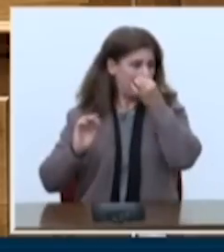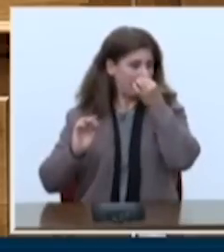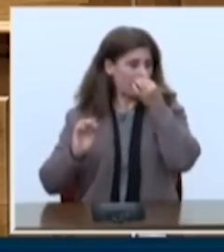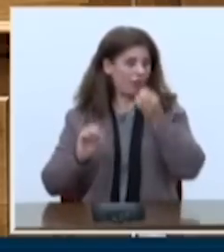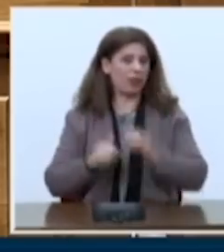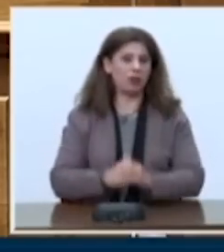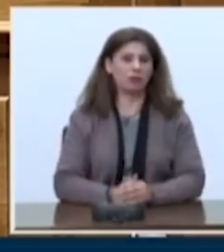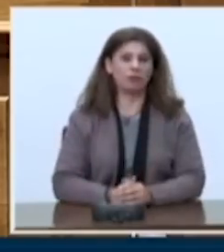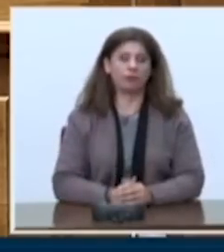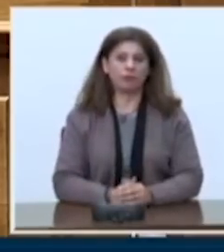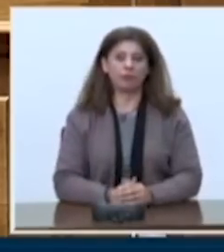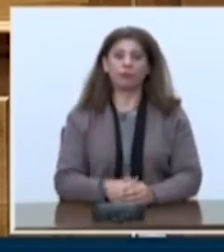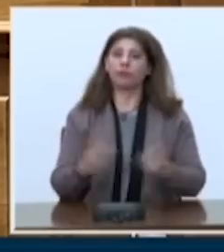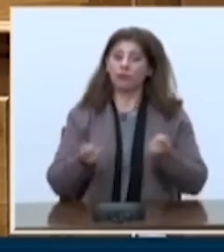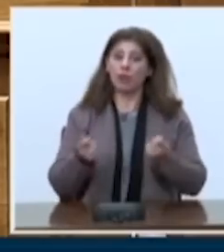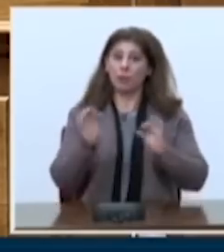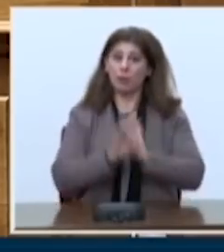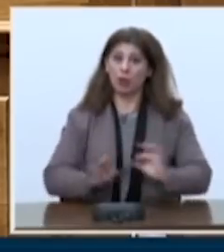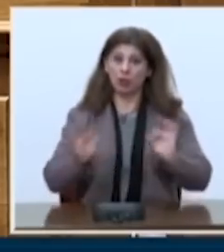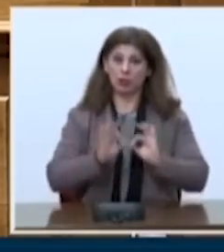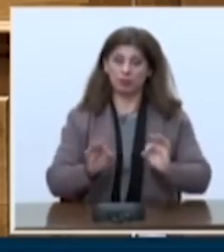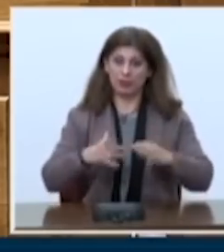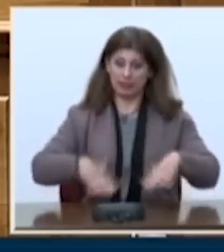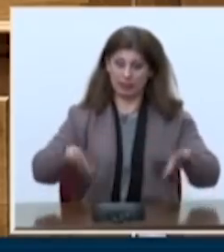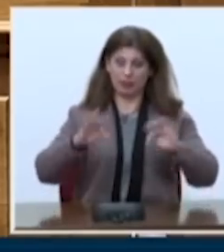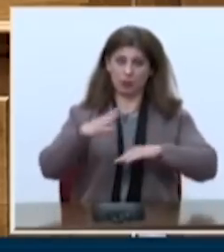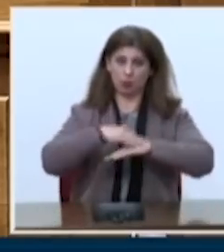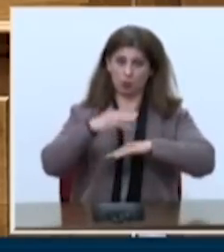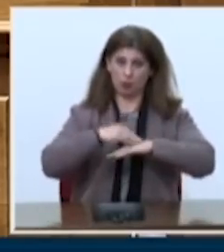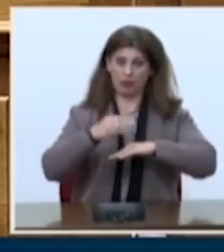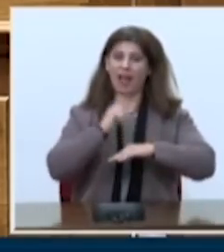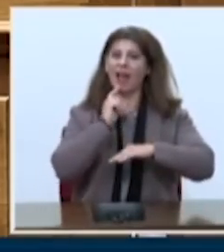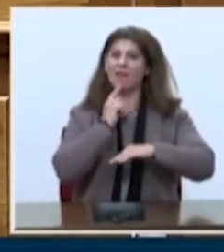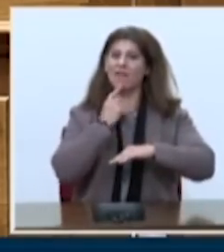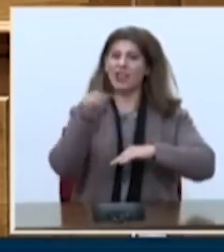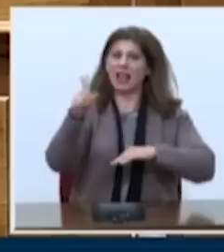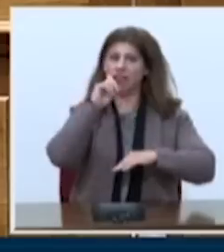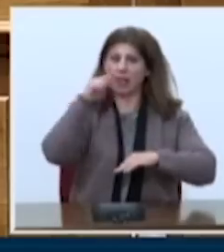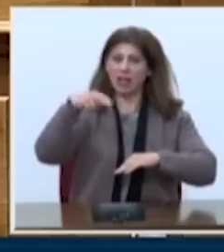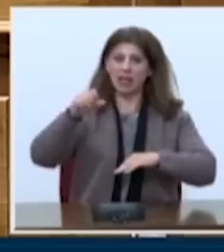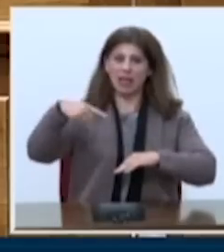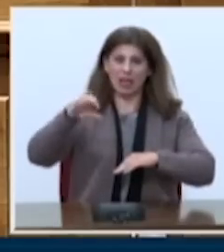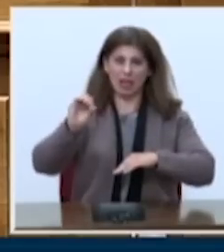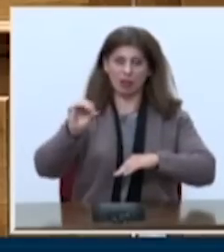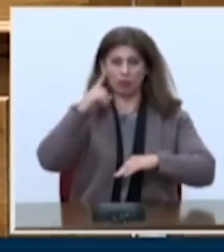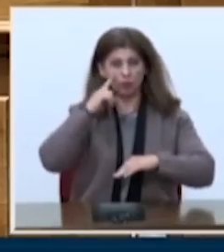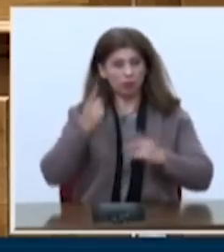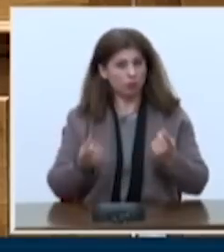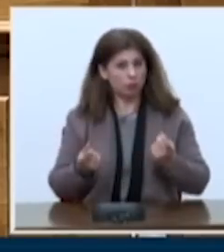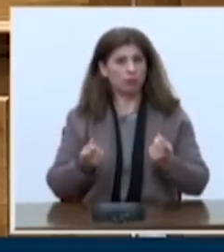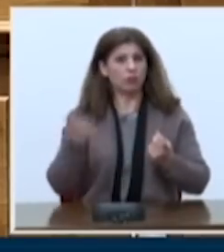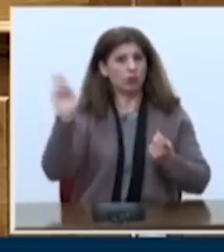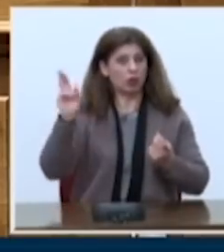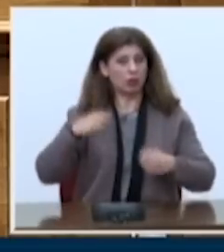πυρηνικών όπλων, η προετοιμασία για ένταξη της Σουηδίας και Φιλανδίας στο ΝΑΤΟ που έχουν προκαλέσει τις γνωστές ρώσικες